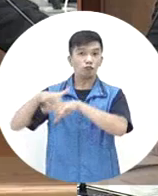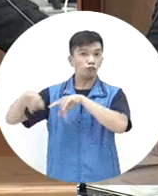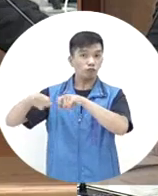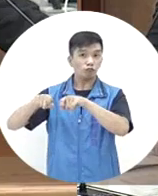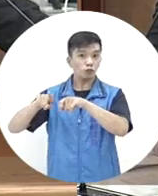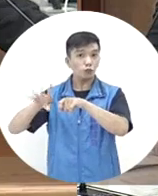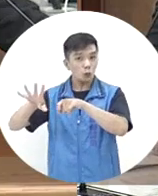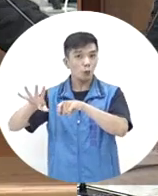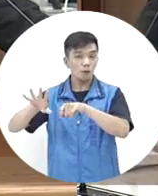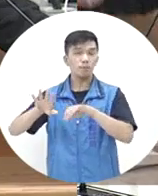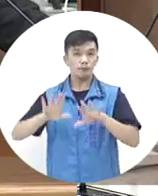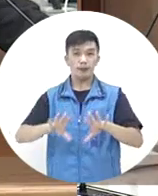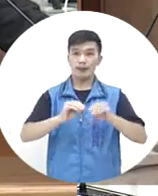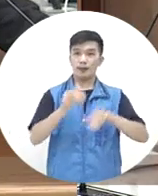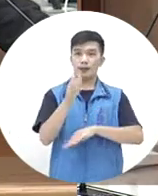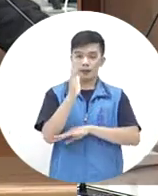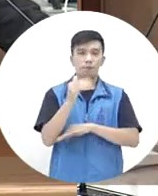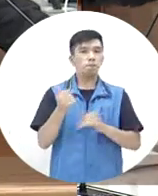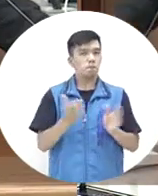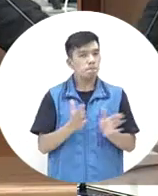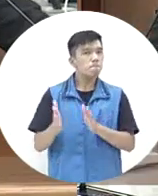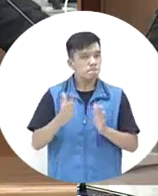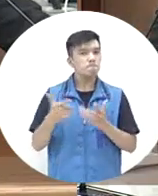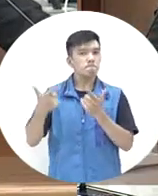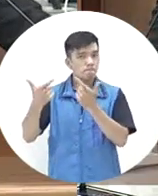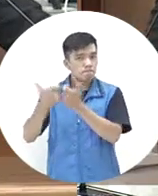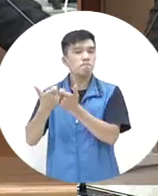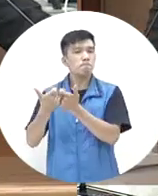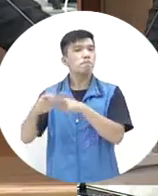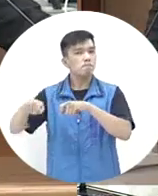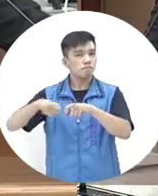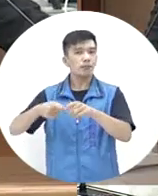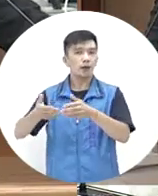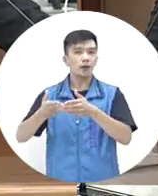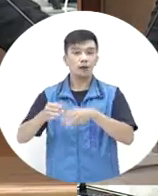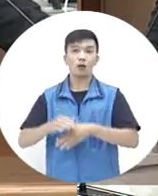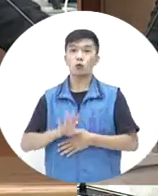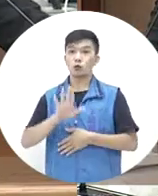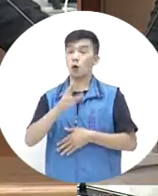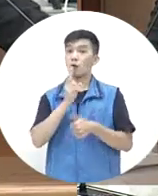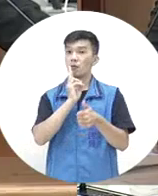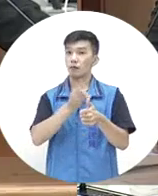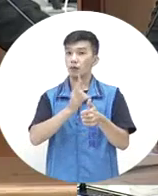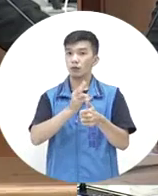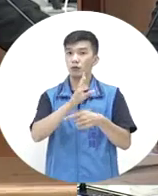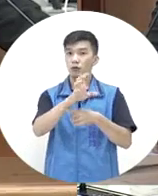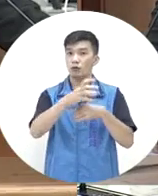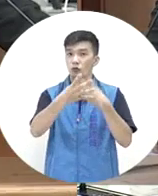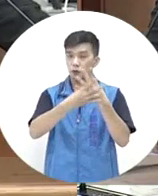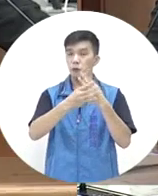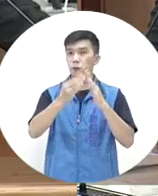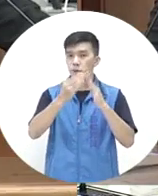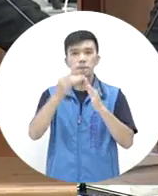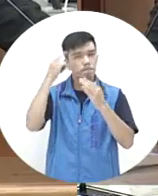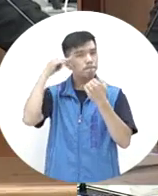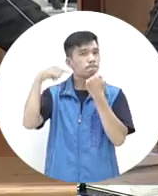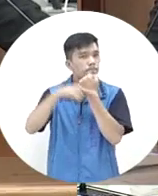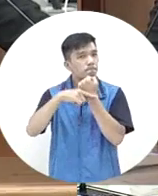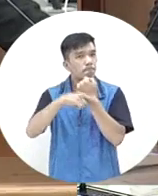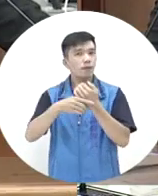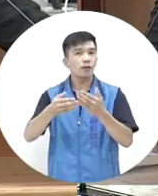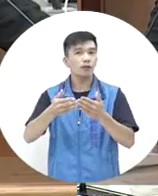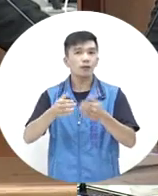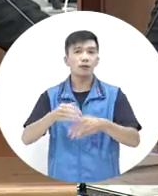的，我们要先做好准备， 要如何对接嘛？ 对， 对，所以我已经责成农业局好好去思考，为下